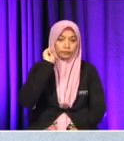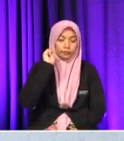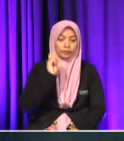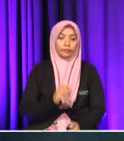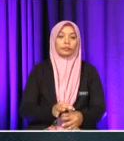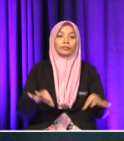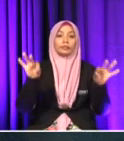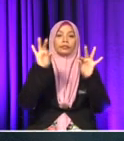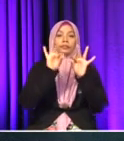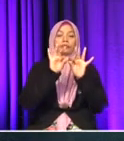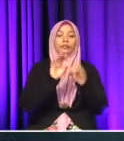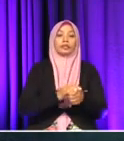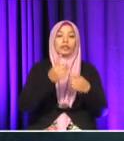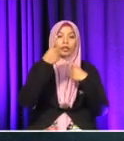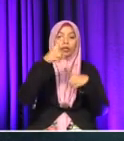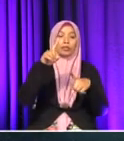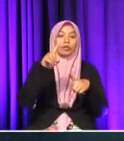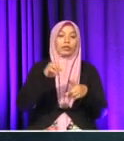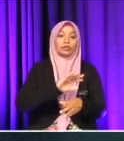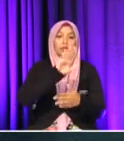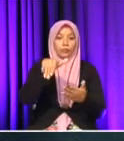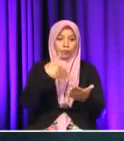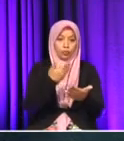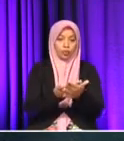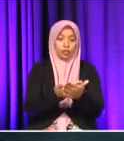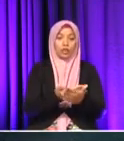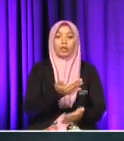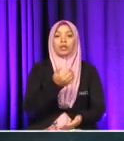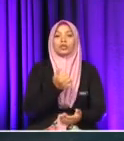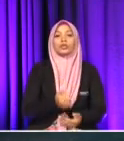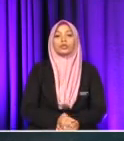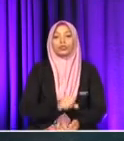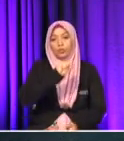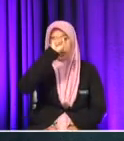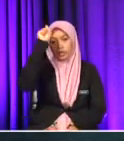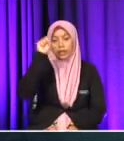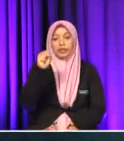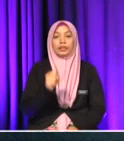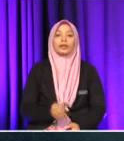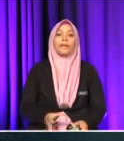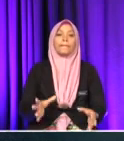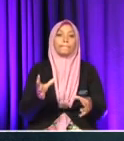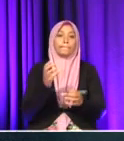jadi soalnya dapat menjawab dengan baik tanya suara kamu mendapat ilmu markas